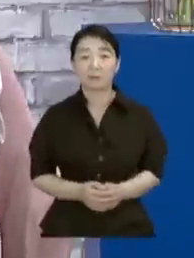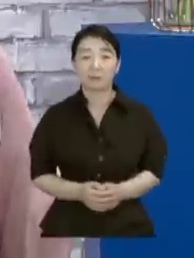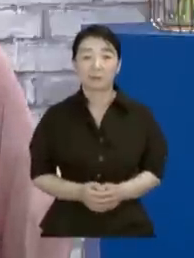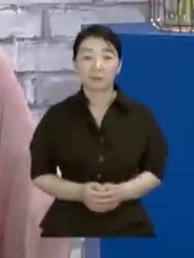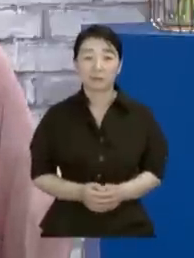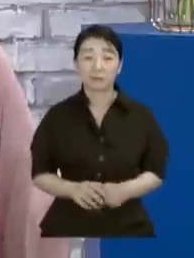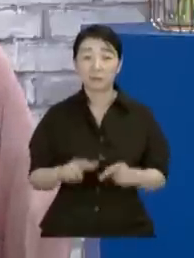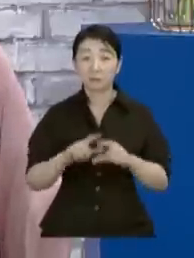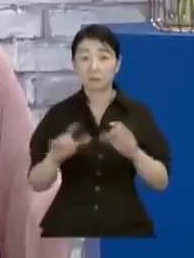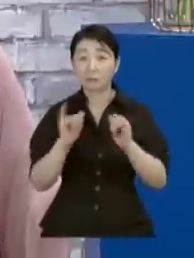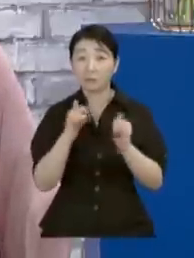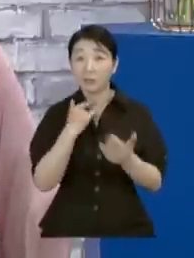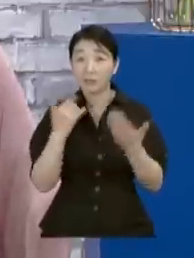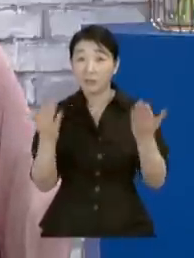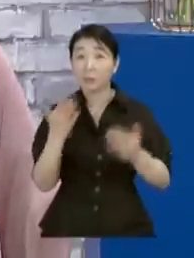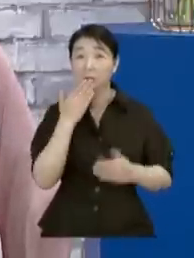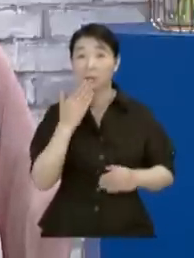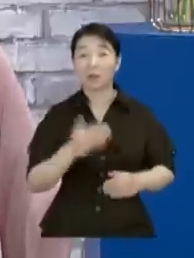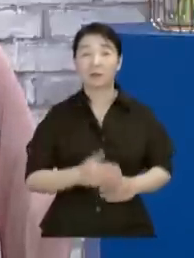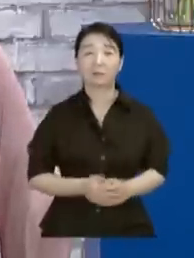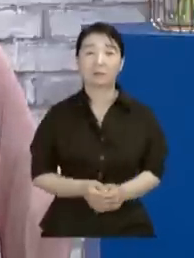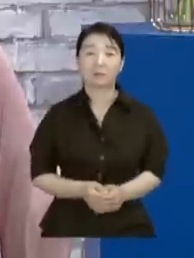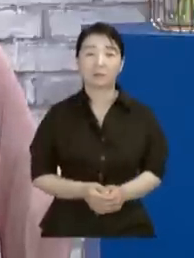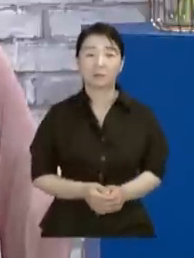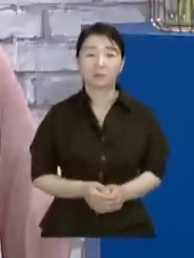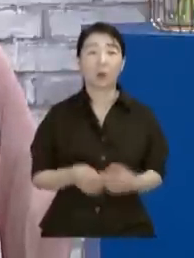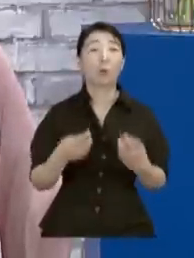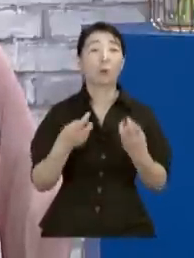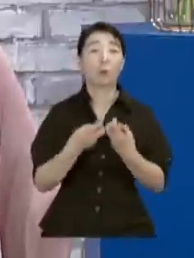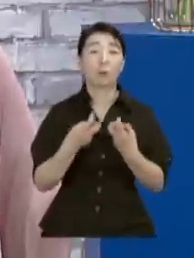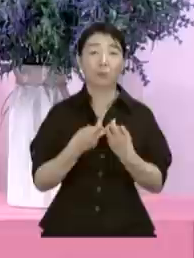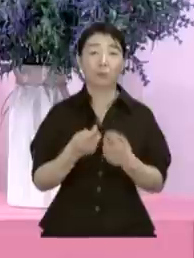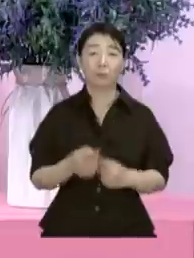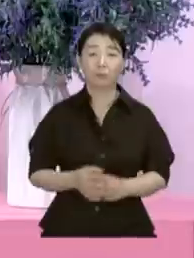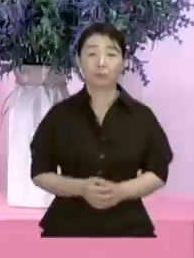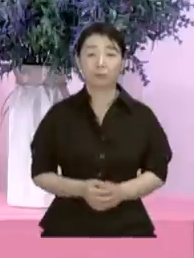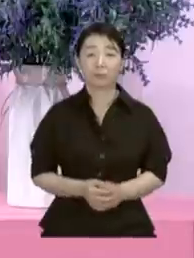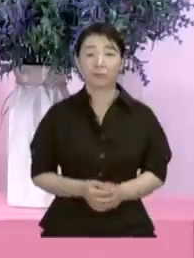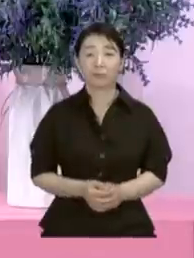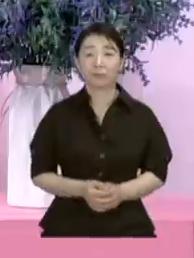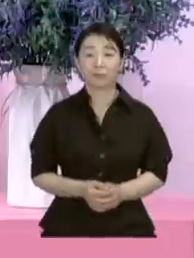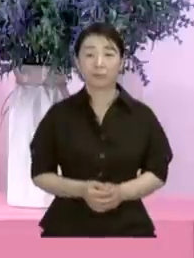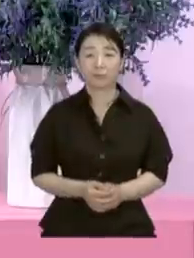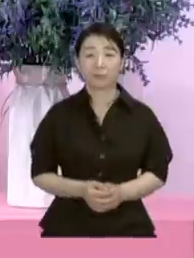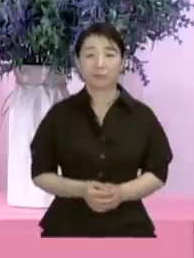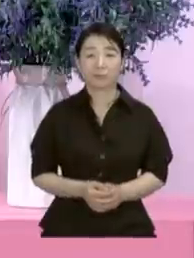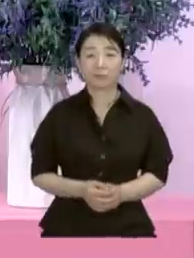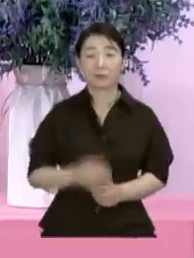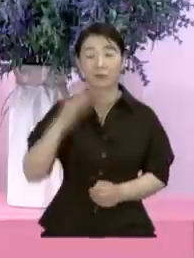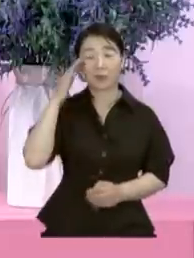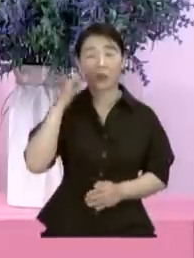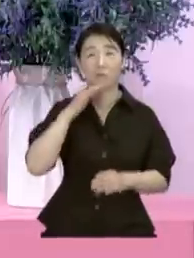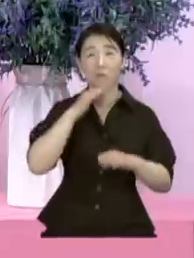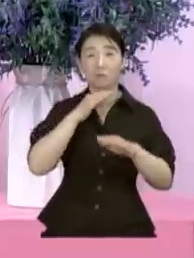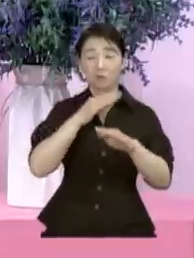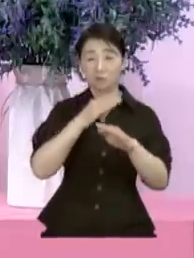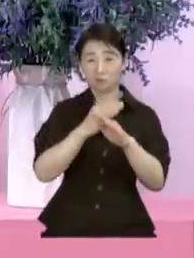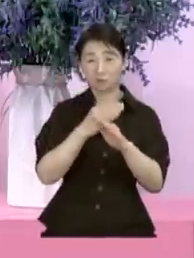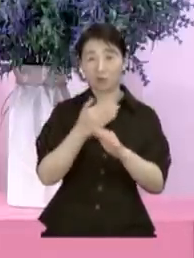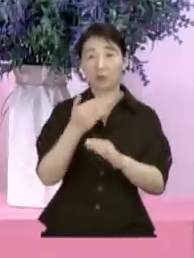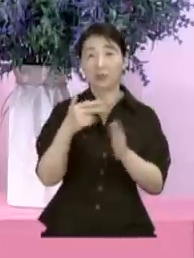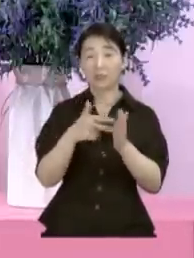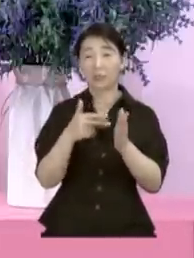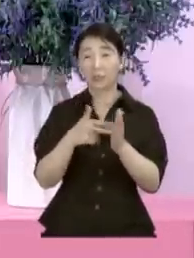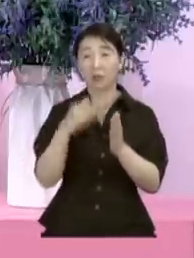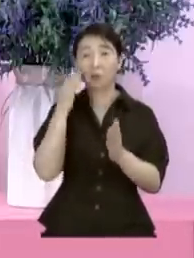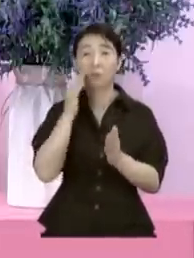거기 자원봉사할 수 있다고 그래요? 아, 네. 어떻게 연결하면 될까요? 우리 남북 하나 재단에 홈페이지 들어가면